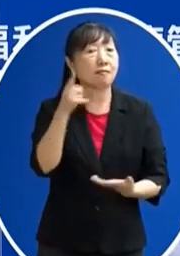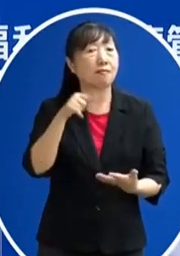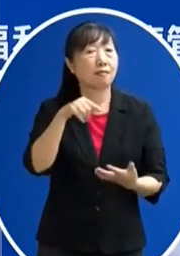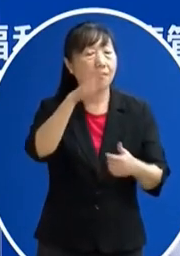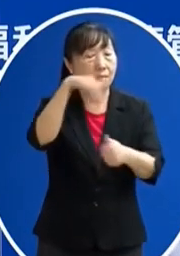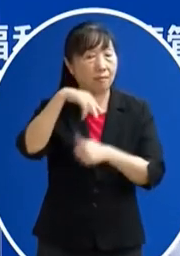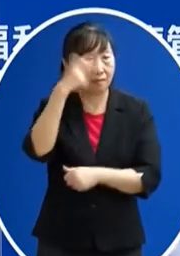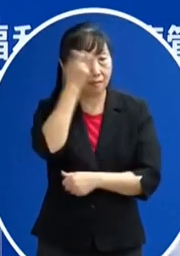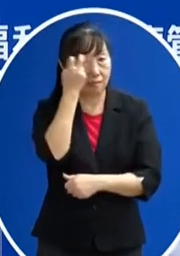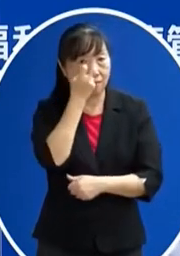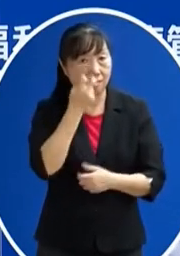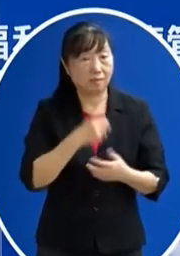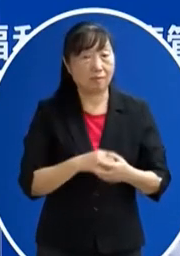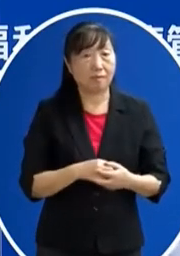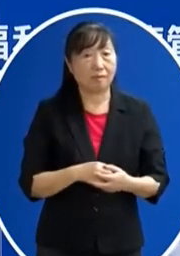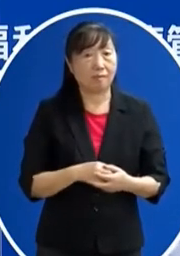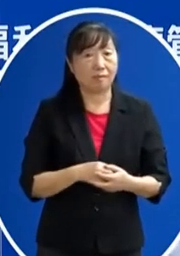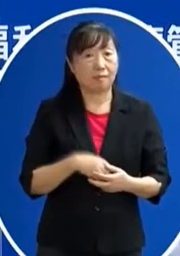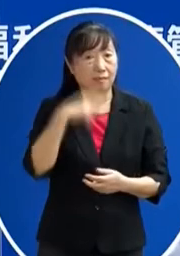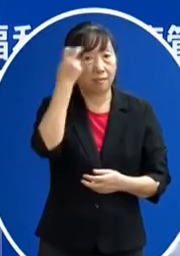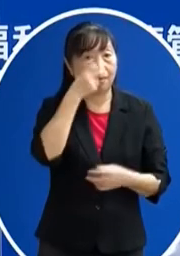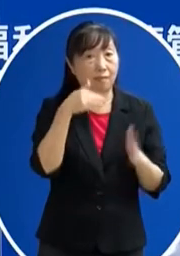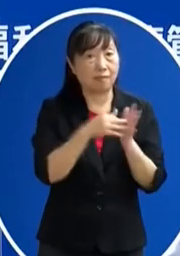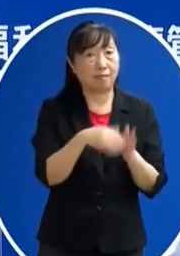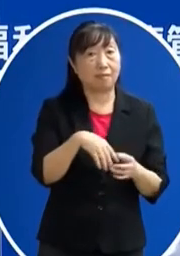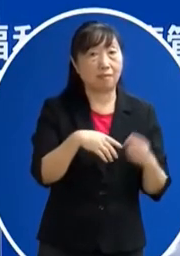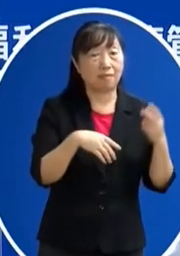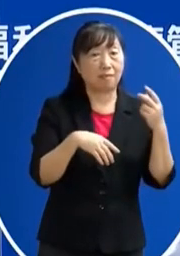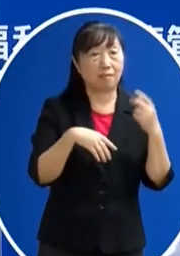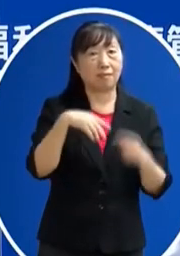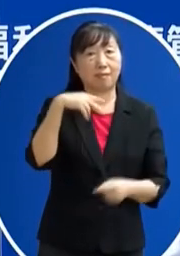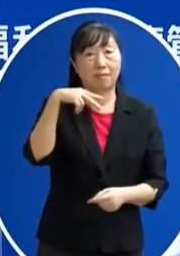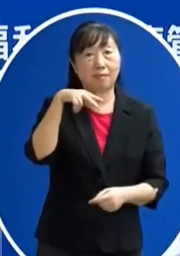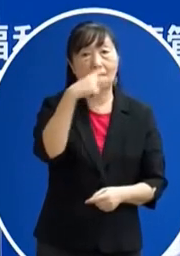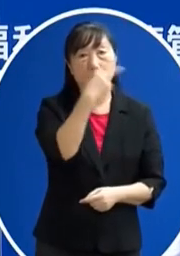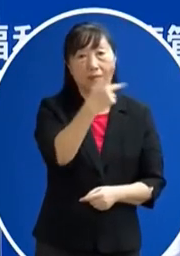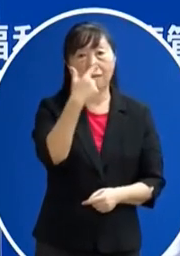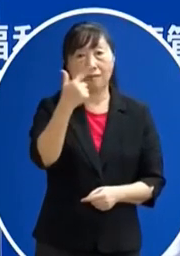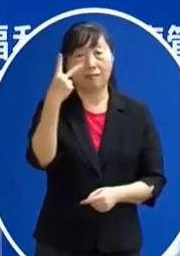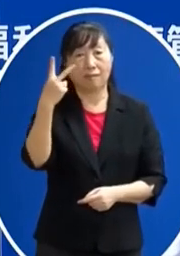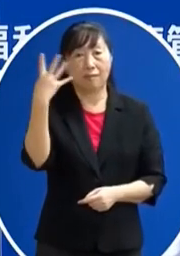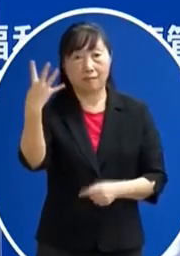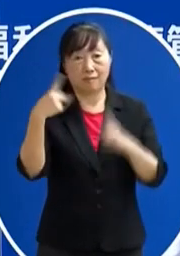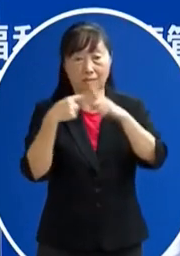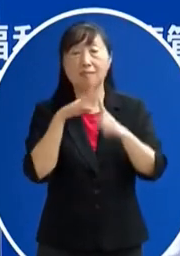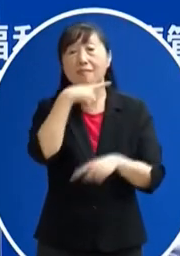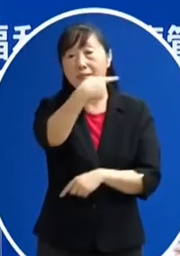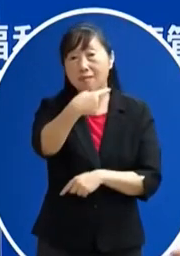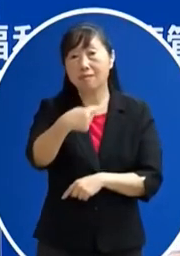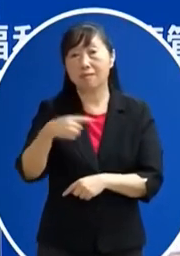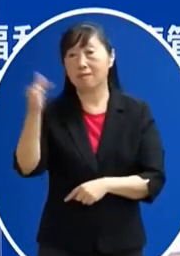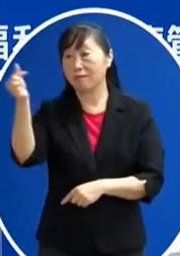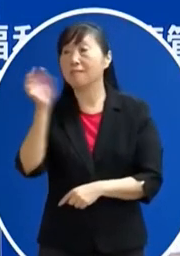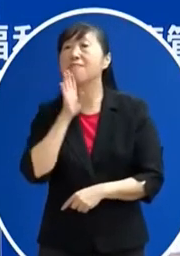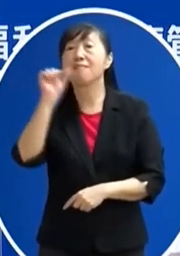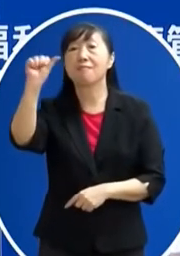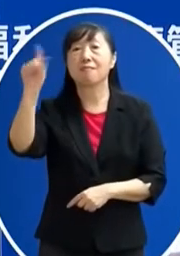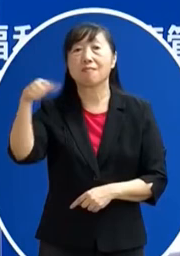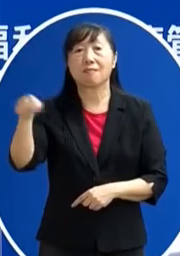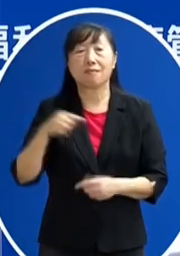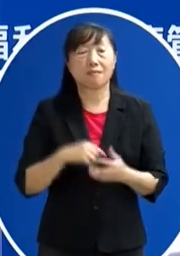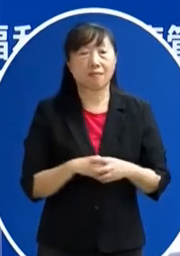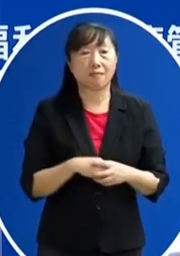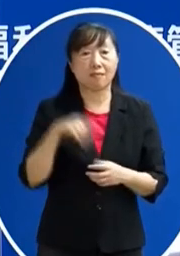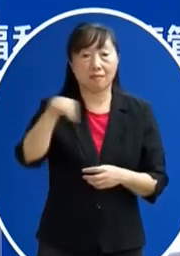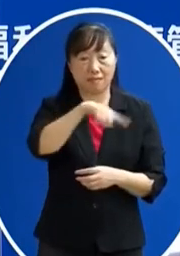那采检的情况，好，大概就是有2624人是阴性。好，那阳性的是5位，大家